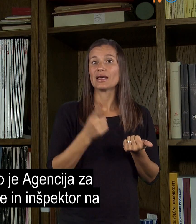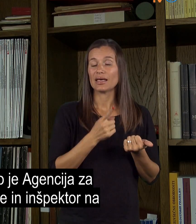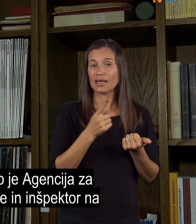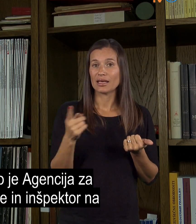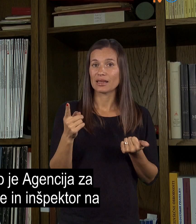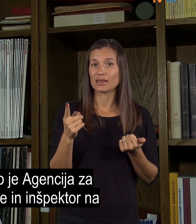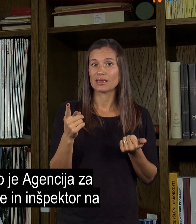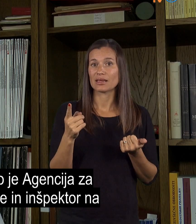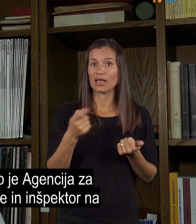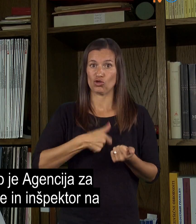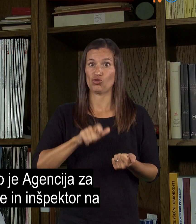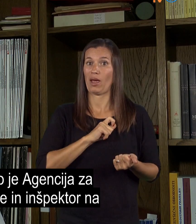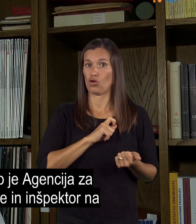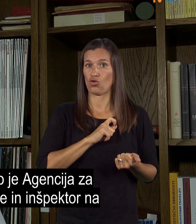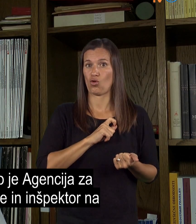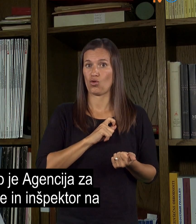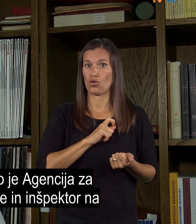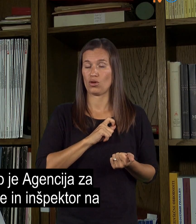in inšpektor